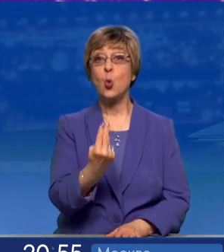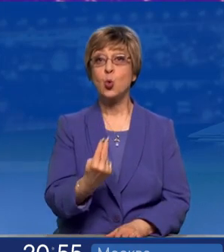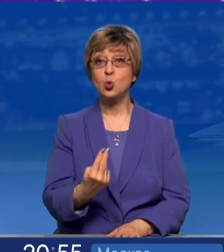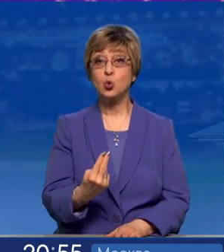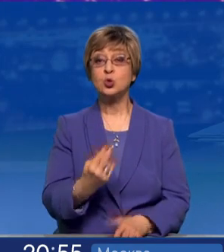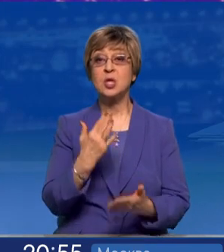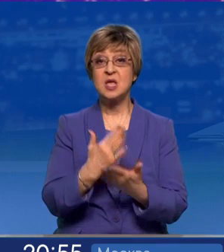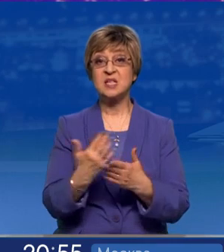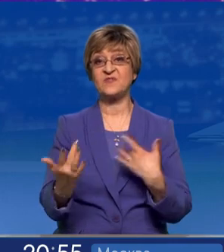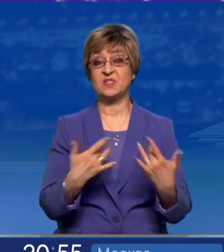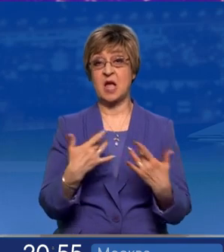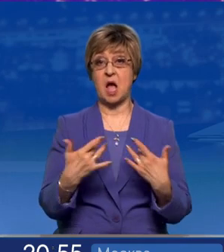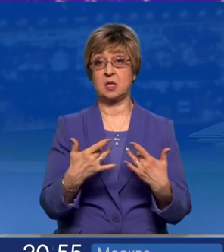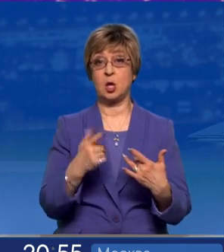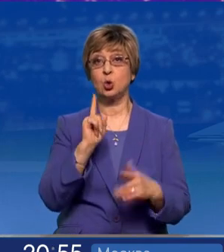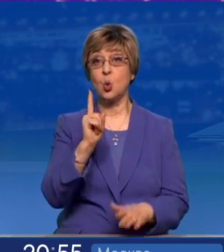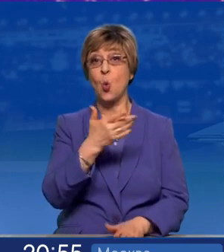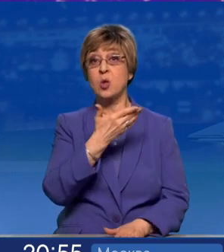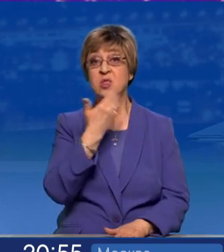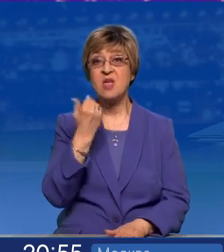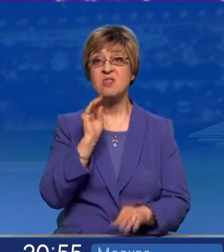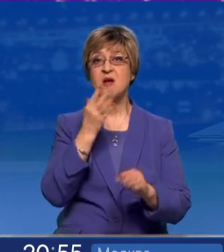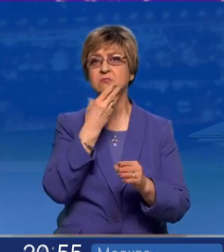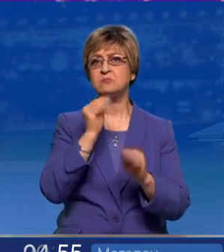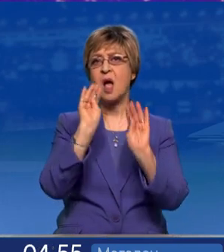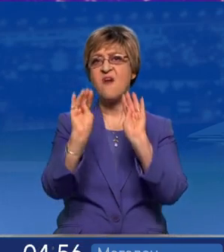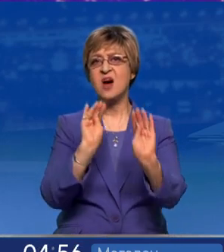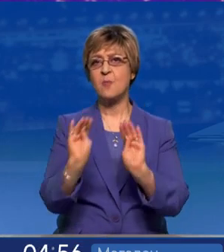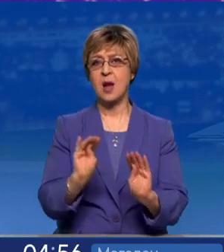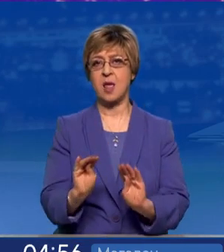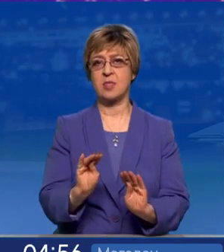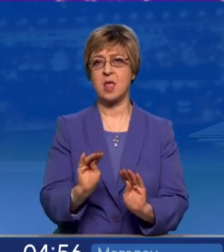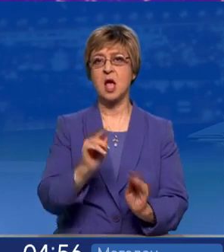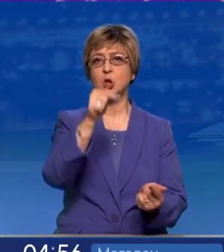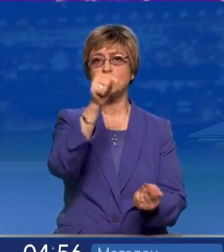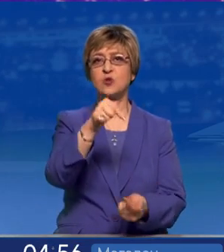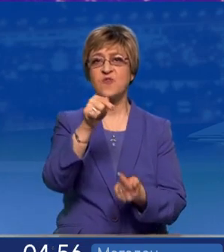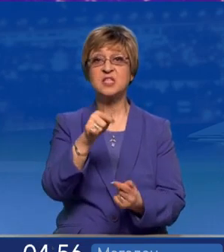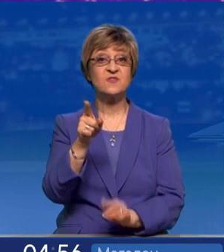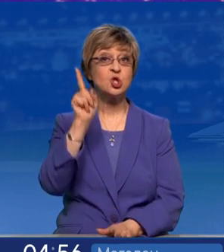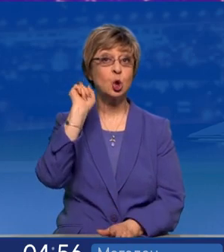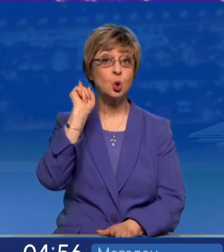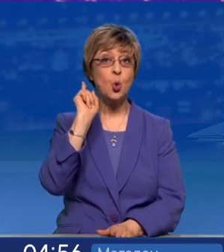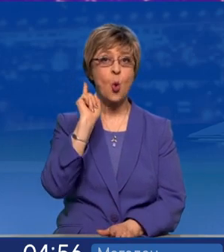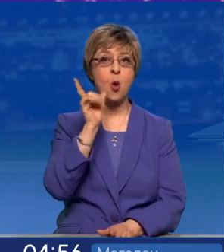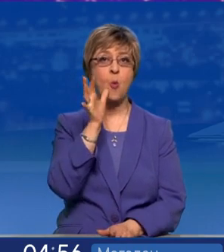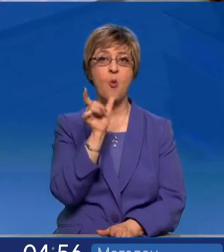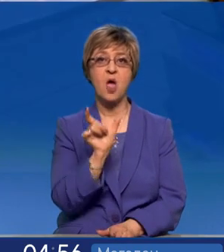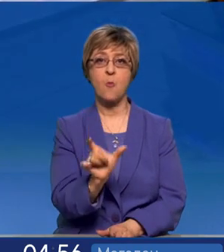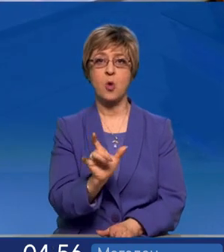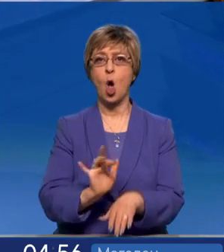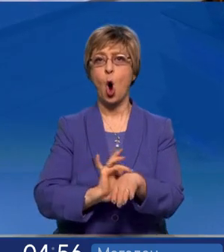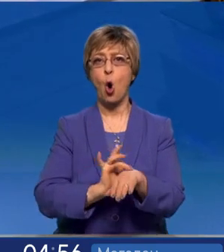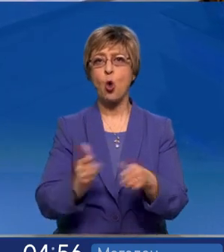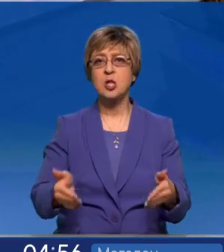но нет оформления, как соответствие той эпохи, в которую стали. Угу. То голые стены, да.